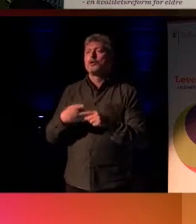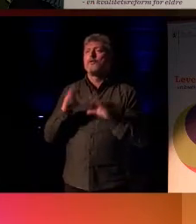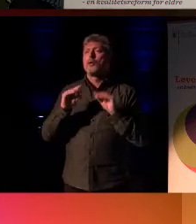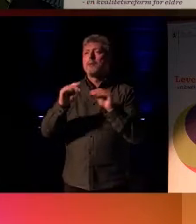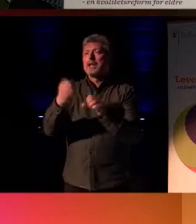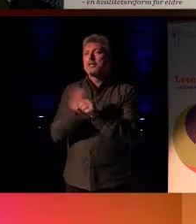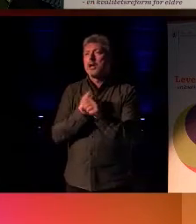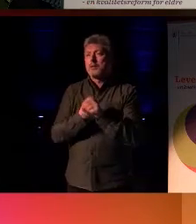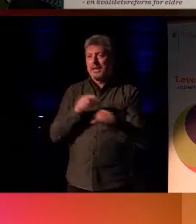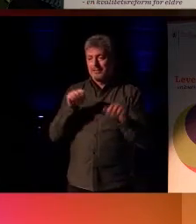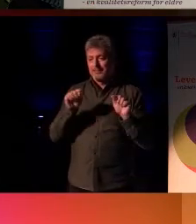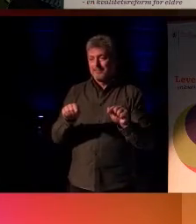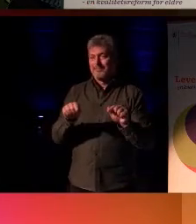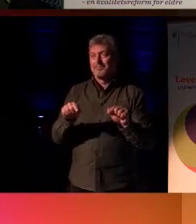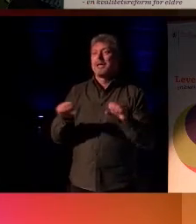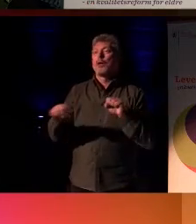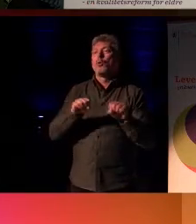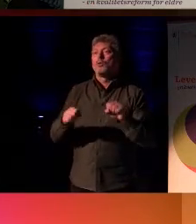kommunehelsetjenesten.